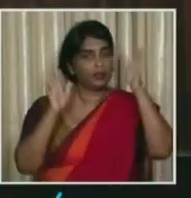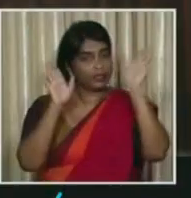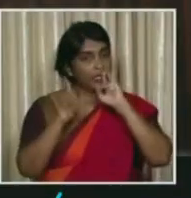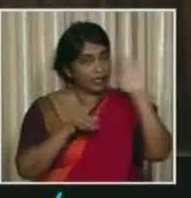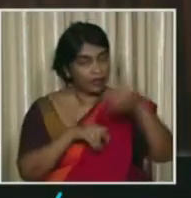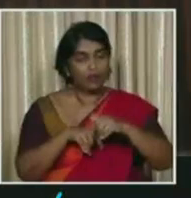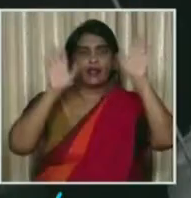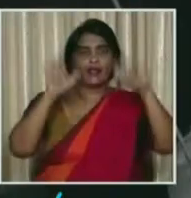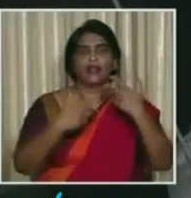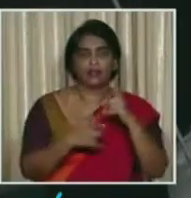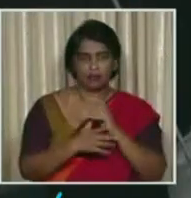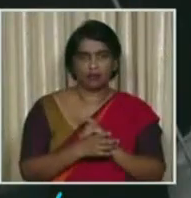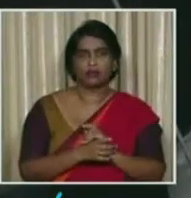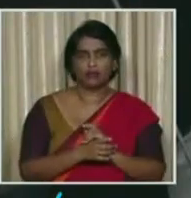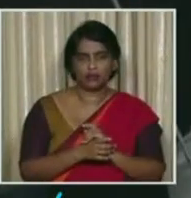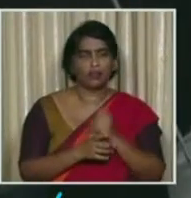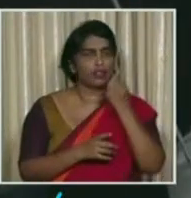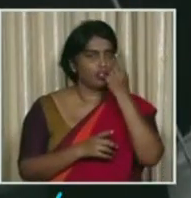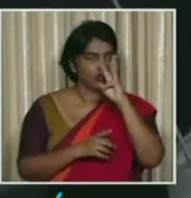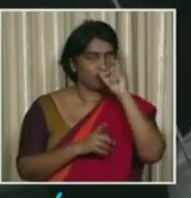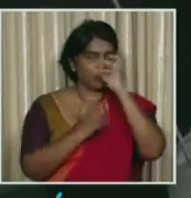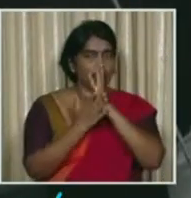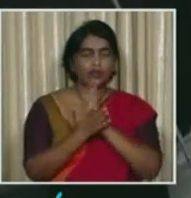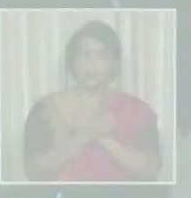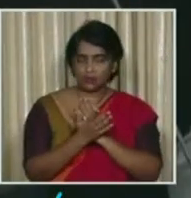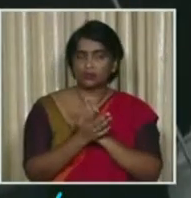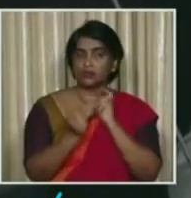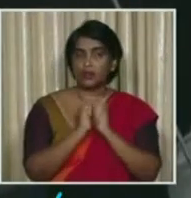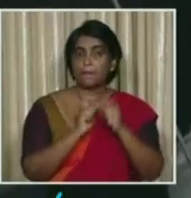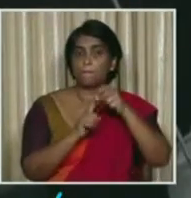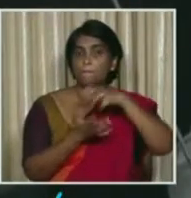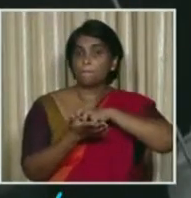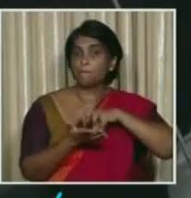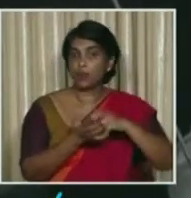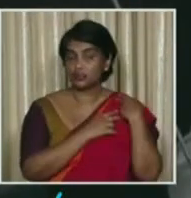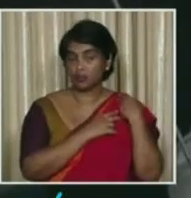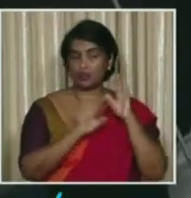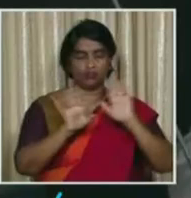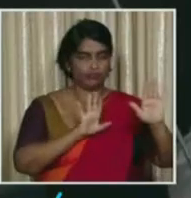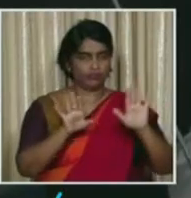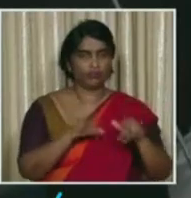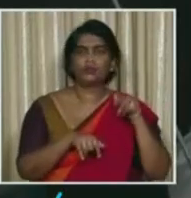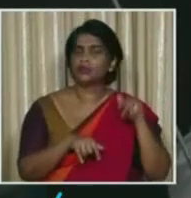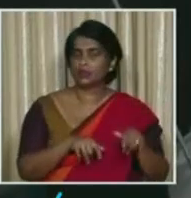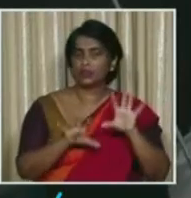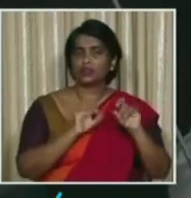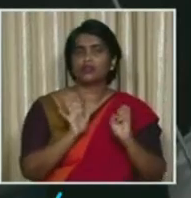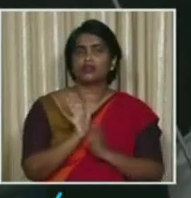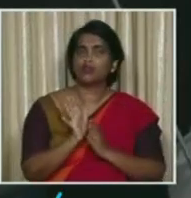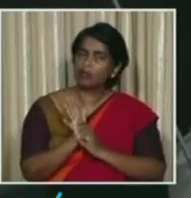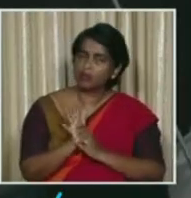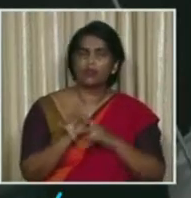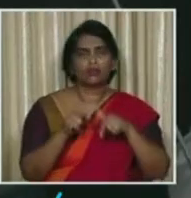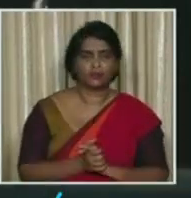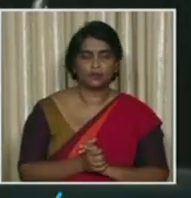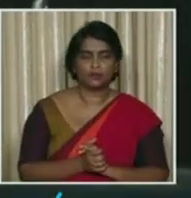එන්නේ නැති අවස්ථා තියෙනවා කියලා. ඒ කියන්නේ 13 වෙනි සංශෝධනය අනුව පළාත් සභාවලට තමයි සම්පූර්ණ අයිතිය තියෙන්නේ සම්පකාර විෂය. ඉතින් මෙතන තේරීම් කාරක සභාවක් දැම්මත් ඒ